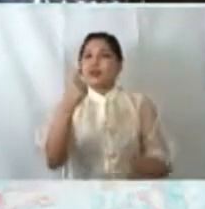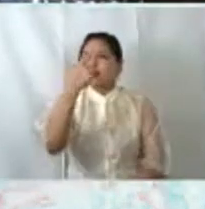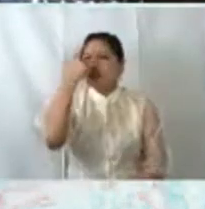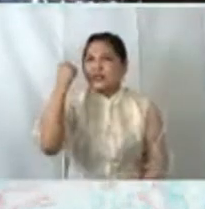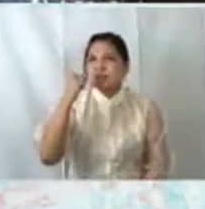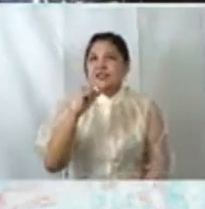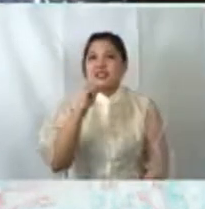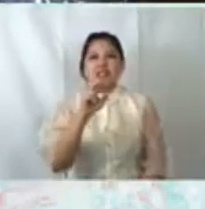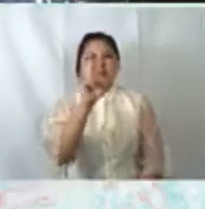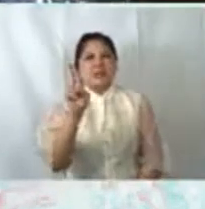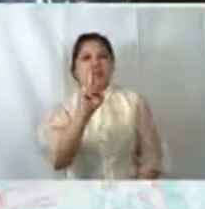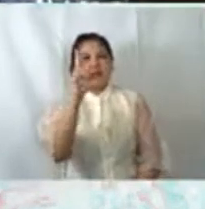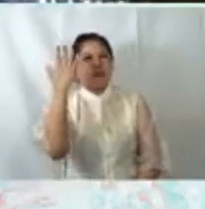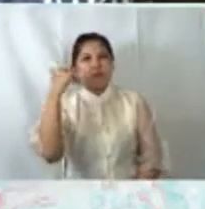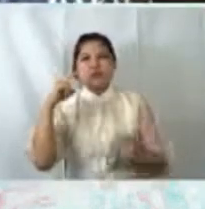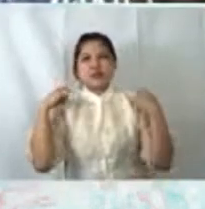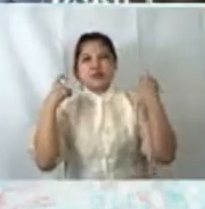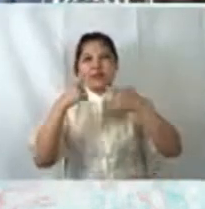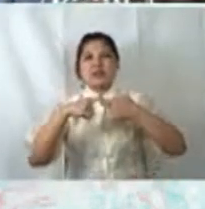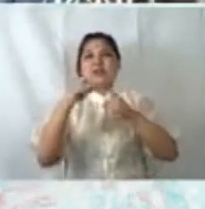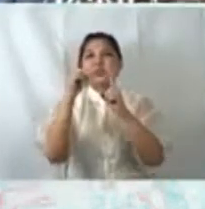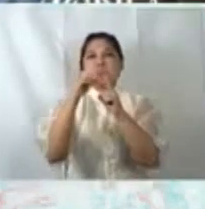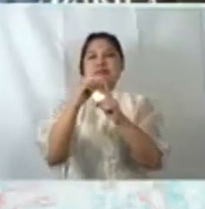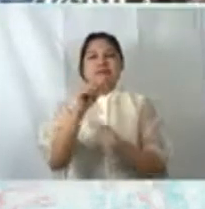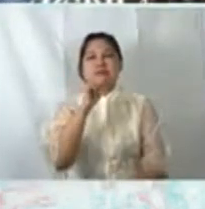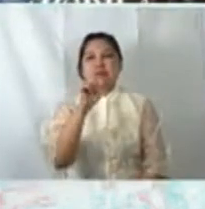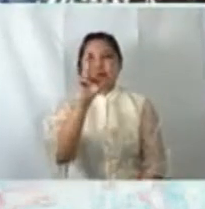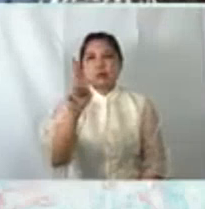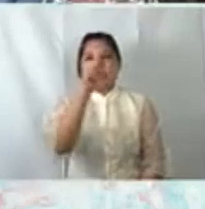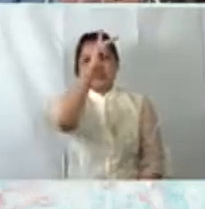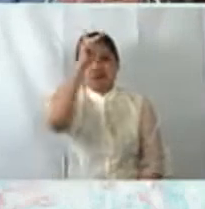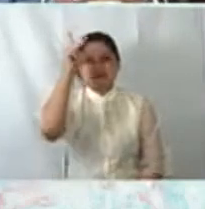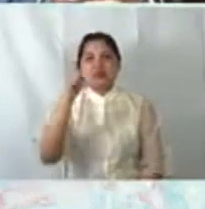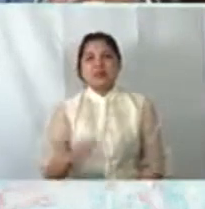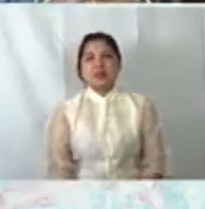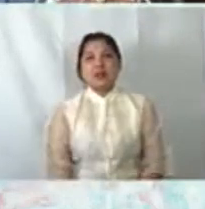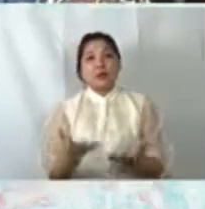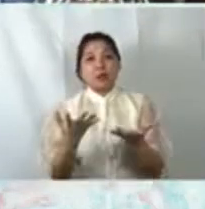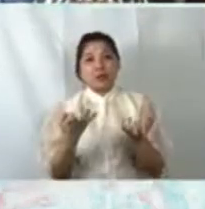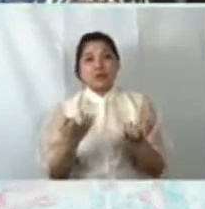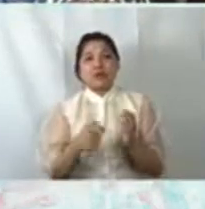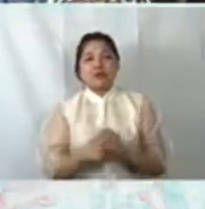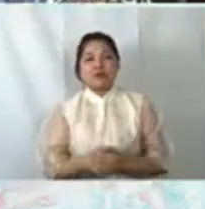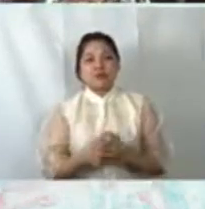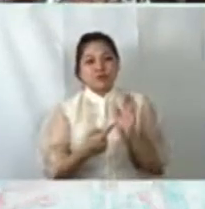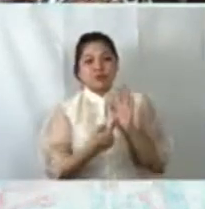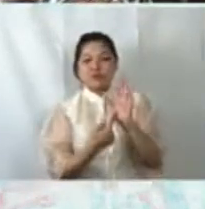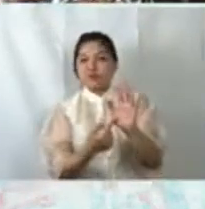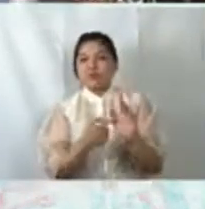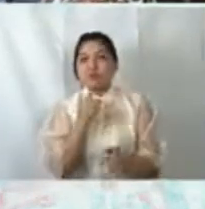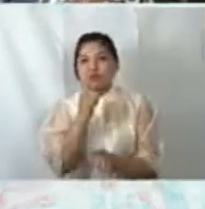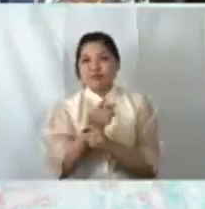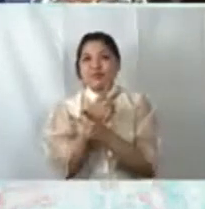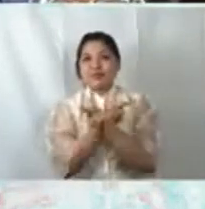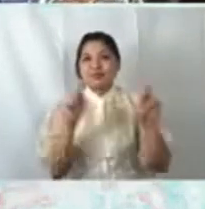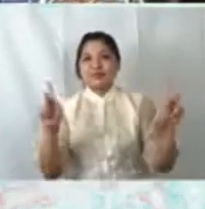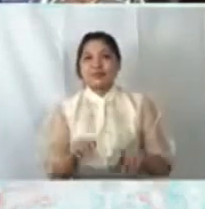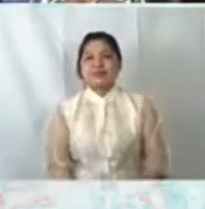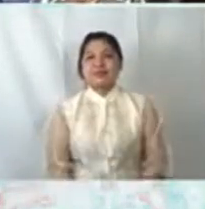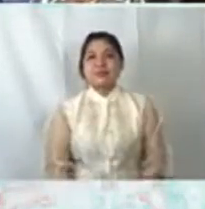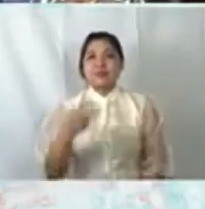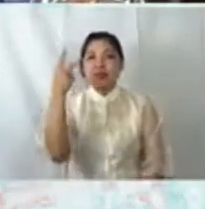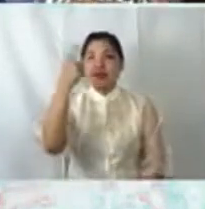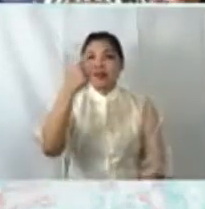gumagamit masyado ng Spanish yung Katipunan. Gusto nilang ipakita ang kanilang kalayaan. Pangalawang pagpaproklama